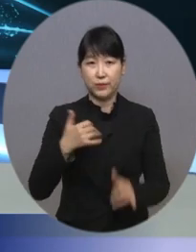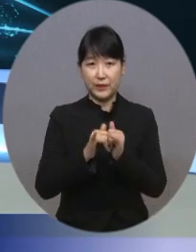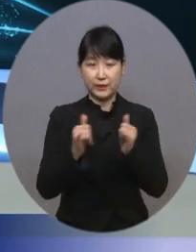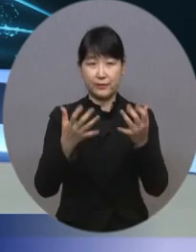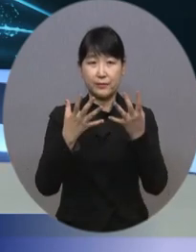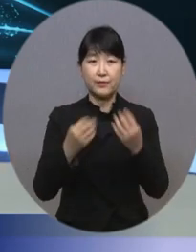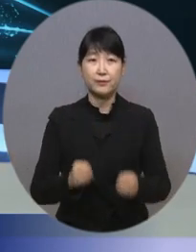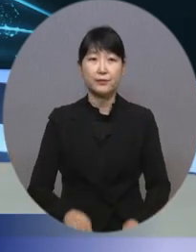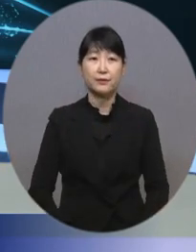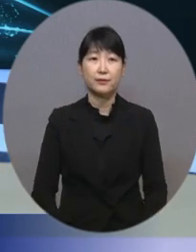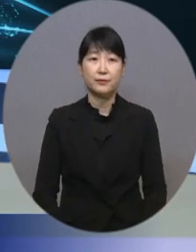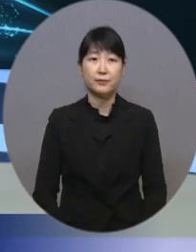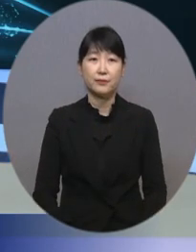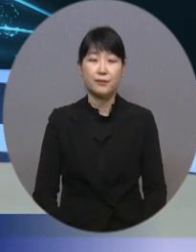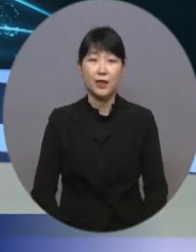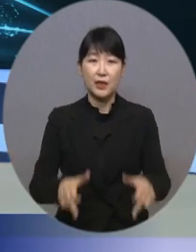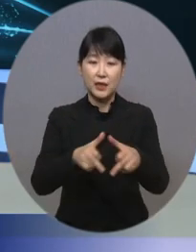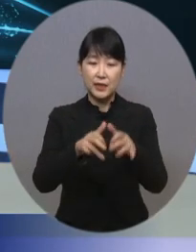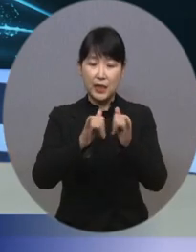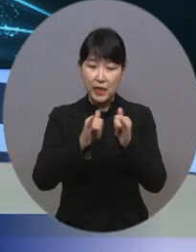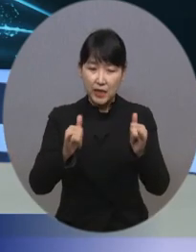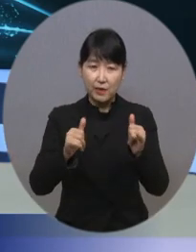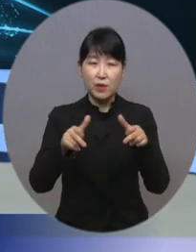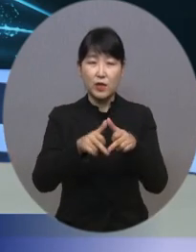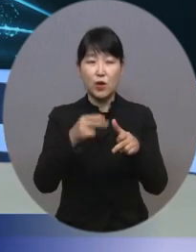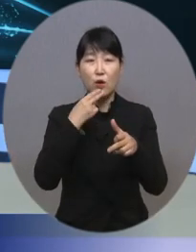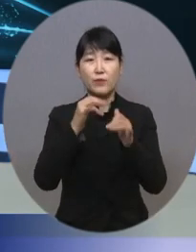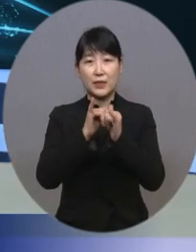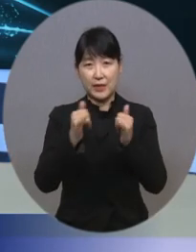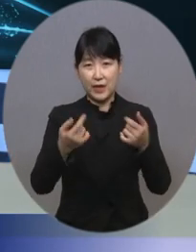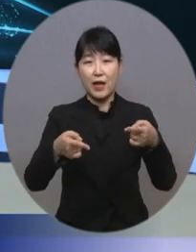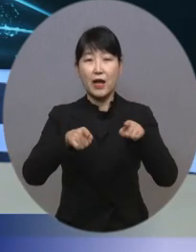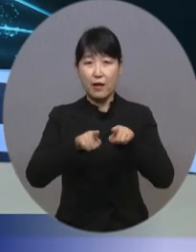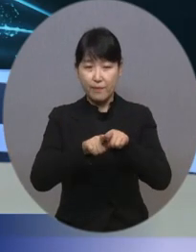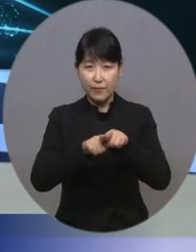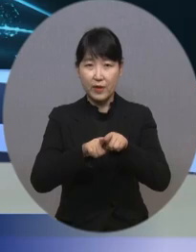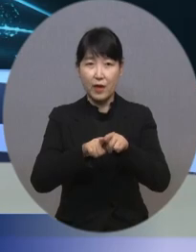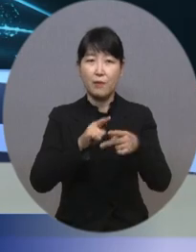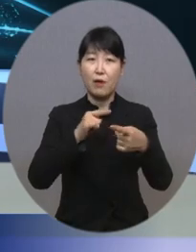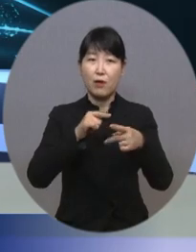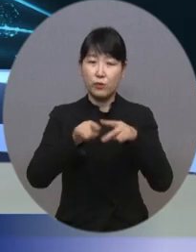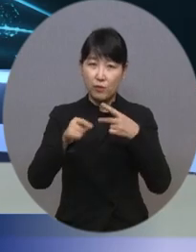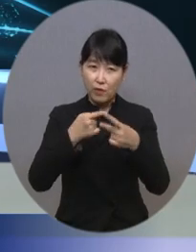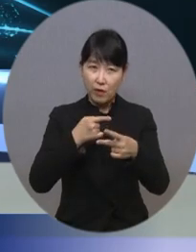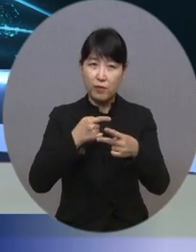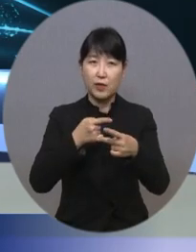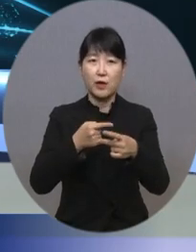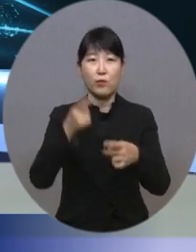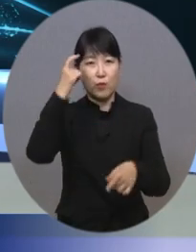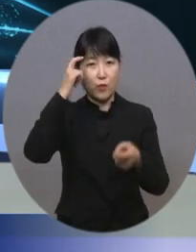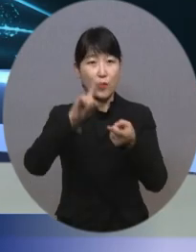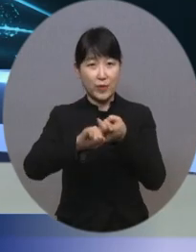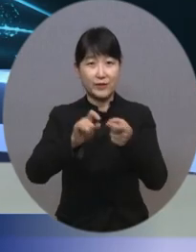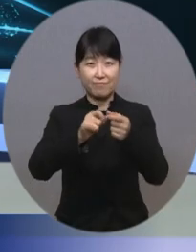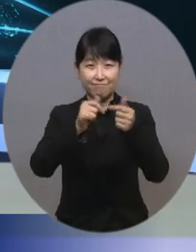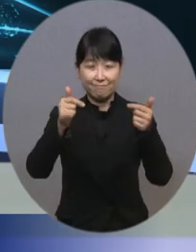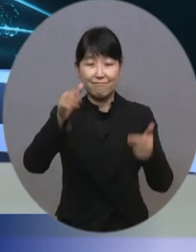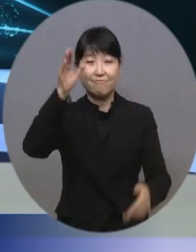이들도 많습니다. 장애인과 비장애인이 함께 소통하고 서로에 대한 이해와 관심이 높아질 수 있기를